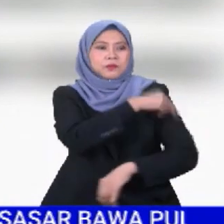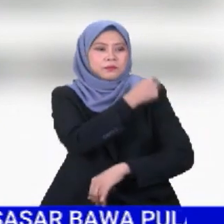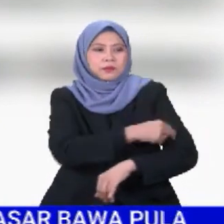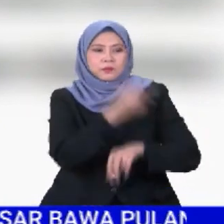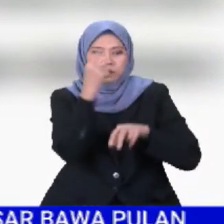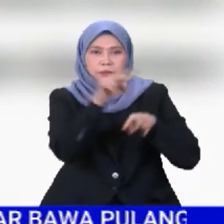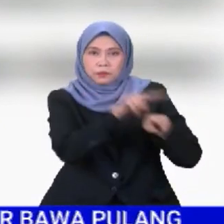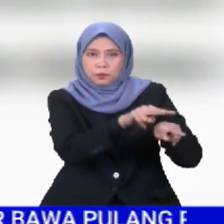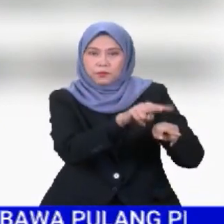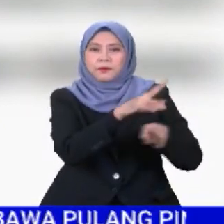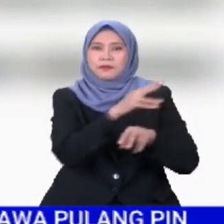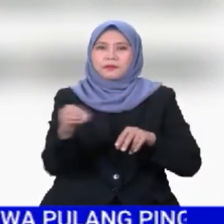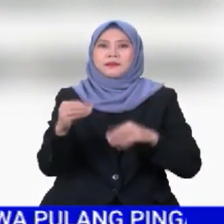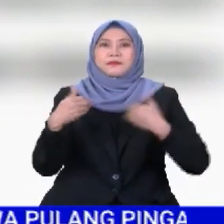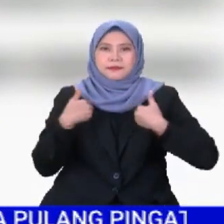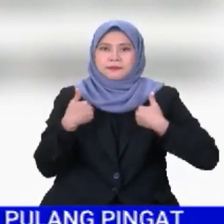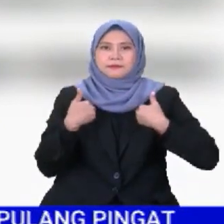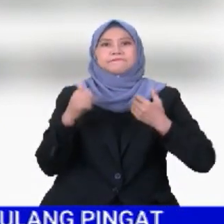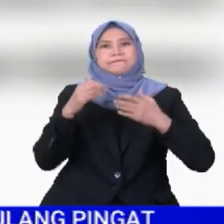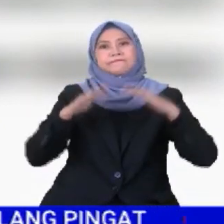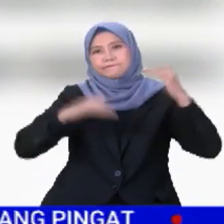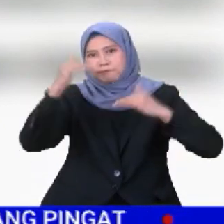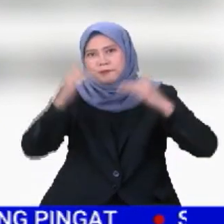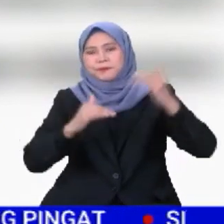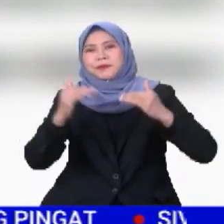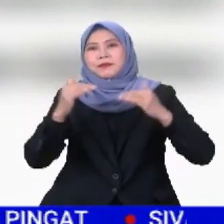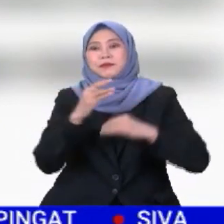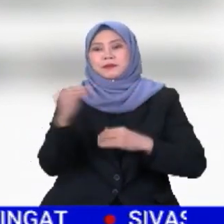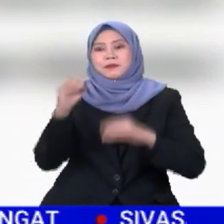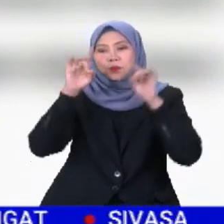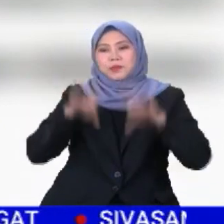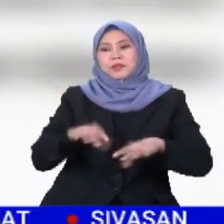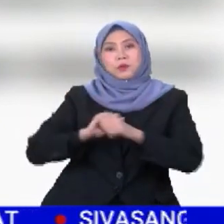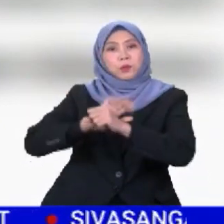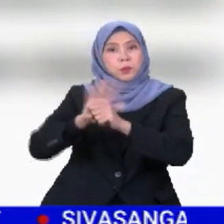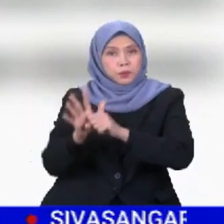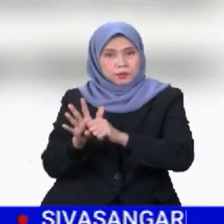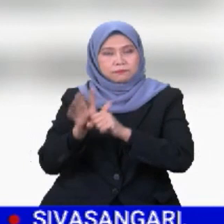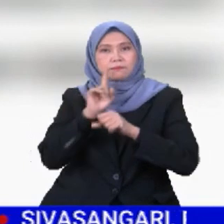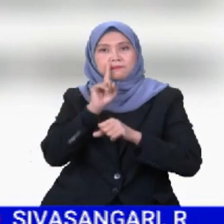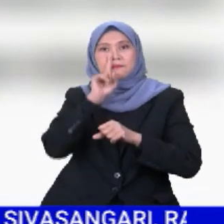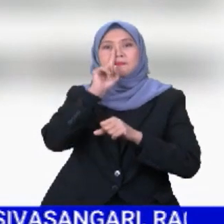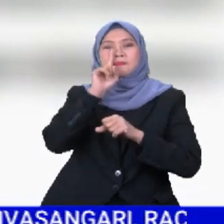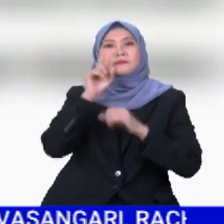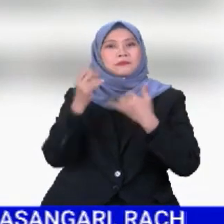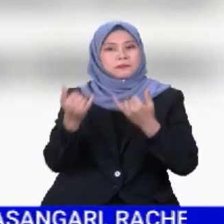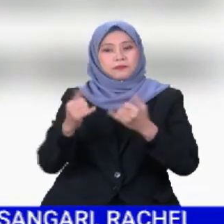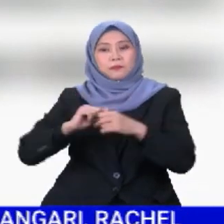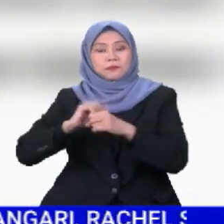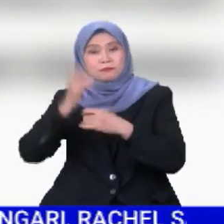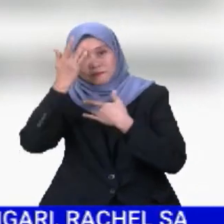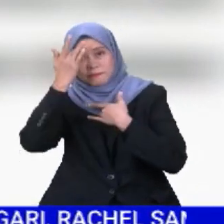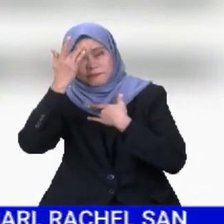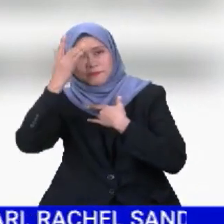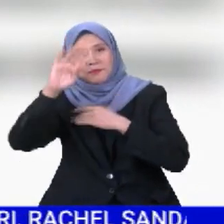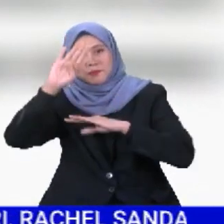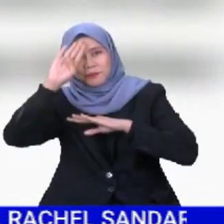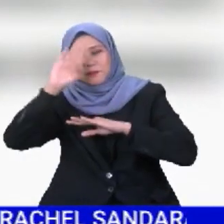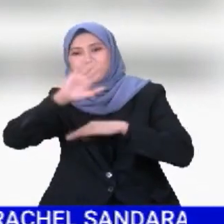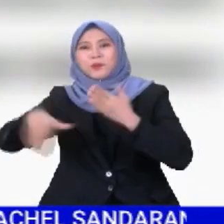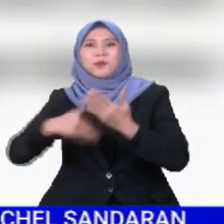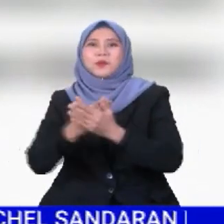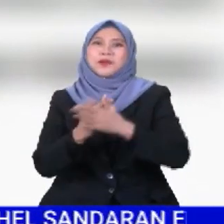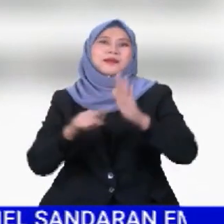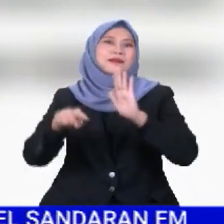pemantauan dan berada dalam keadaan stabil hujan qobid 19 ke atas 30 pelajar bergejala mau Uti ke